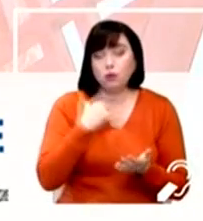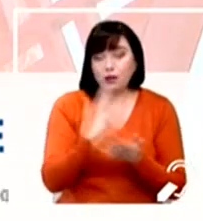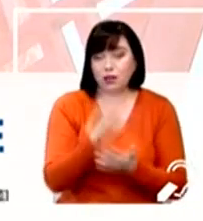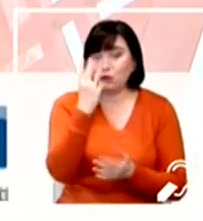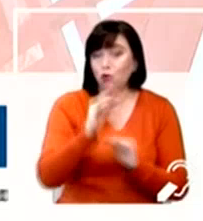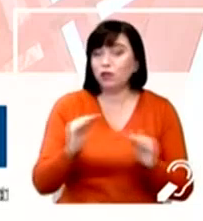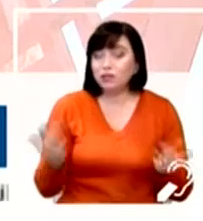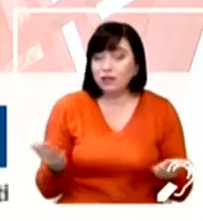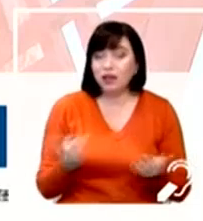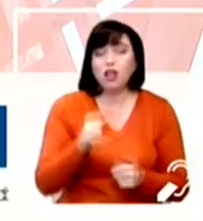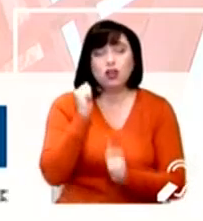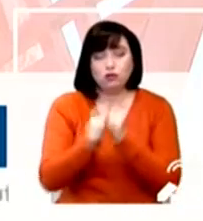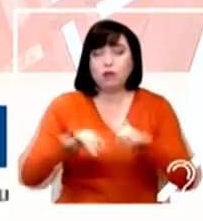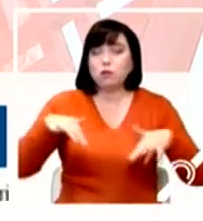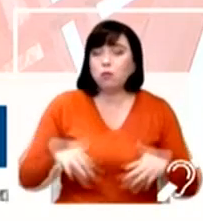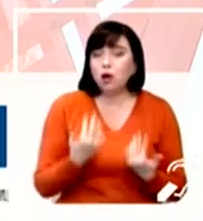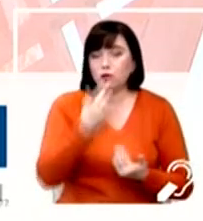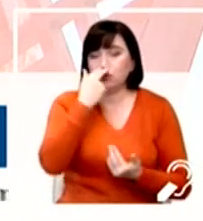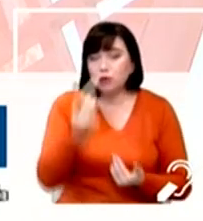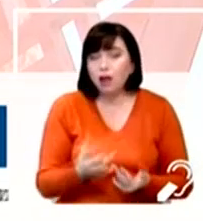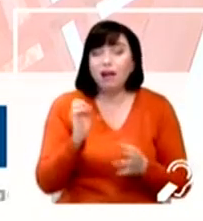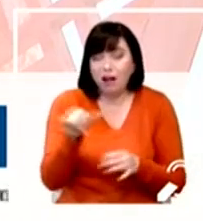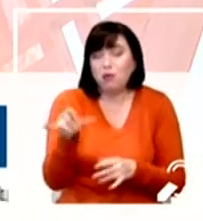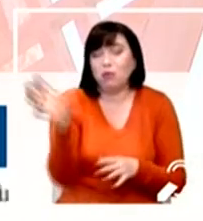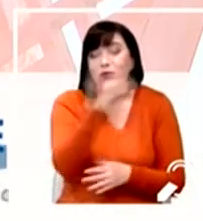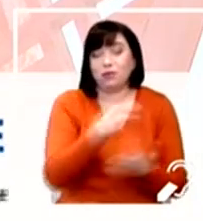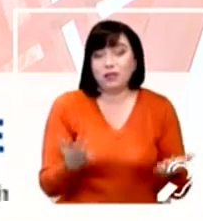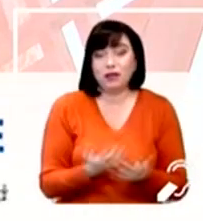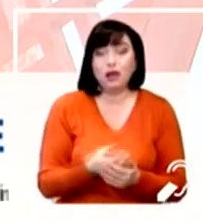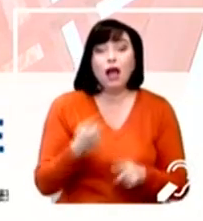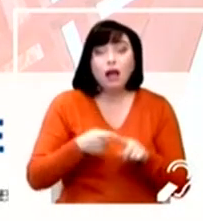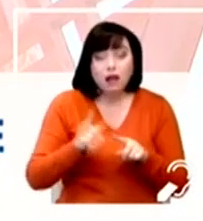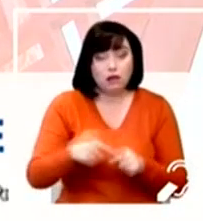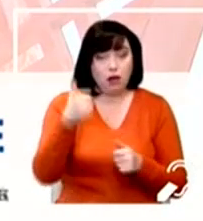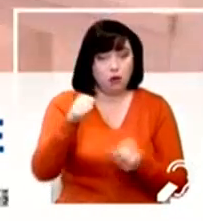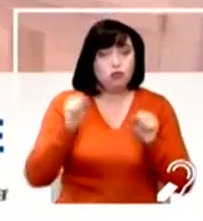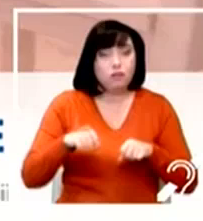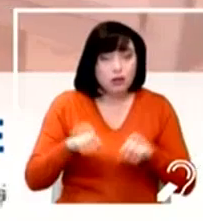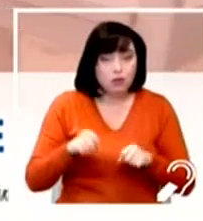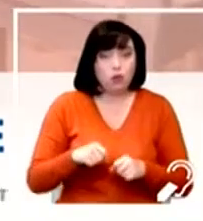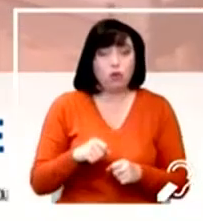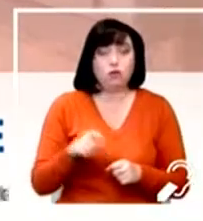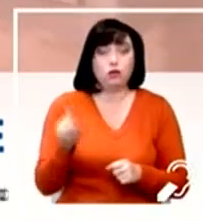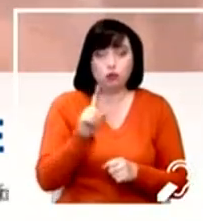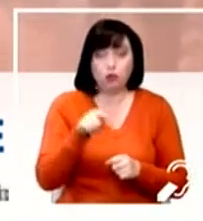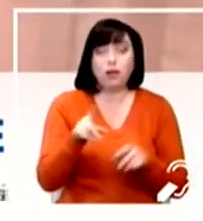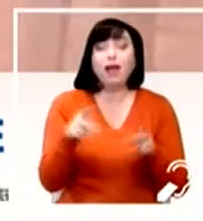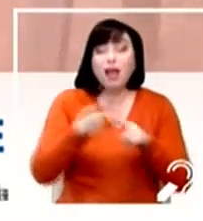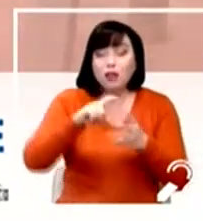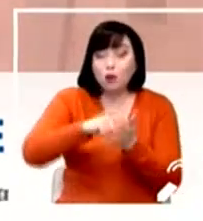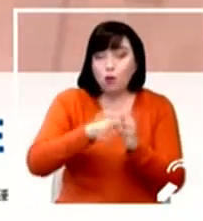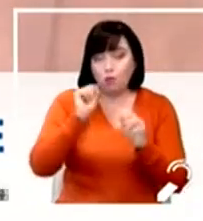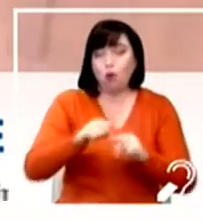noi 3 copii și mereu răcesc, călătoți, zic că ar fi și o posibilitate pentru noi să-și ridice